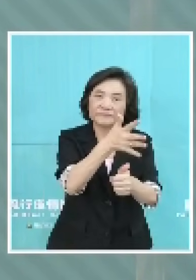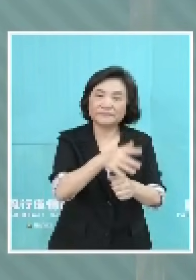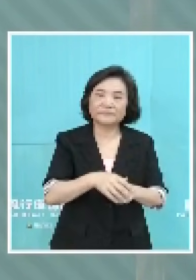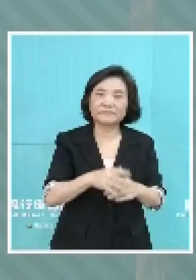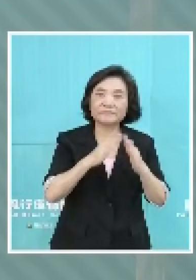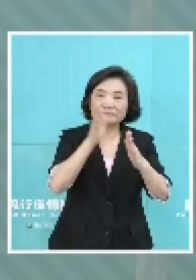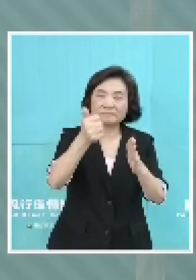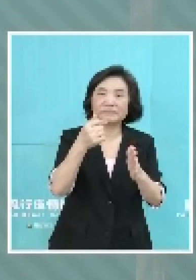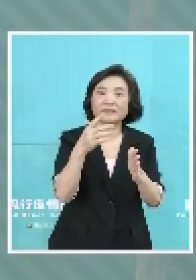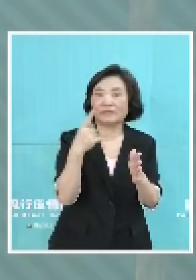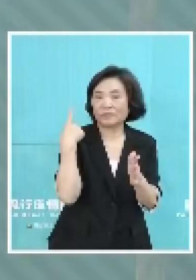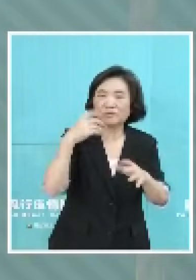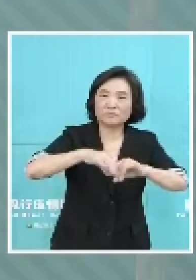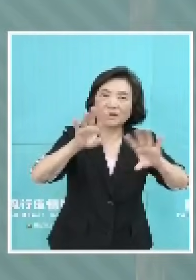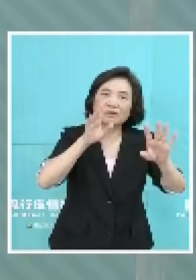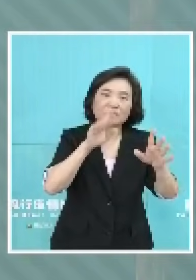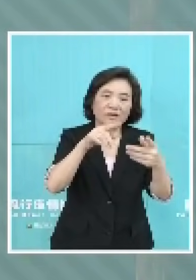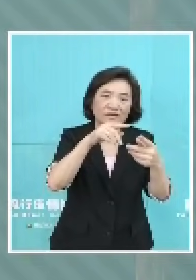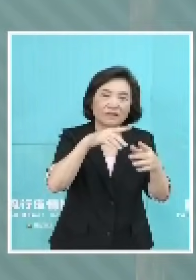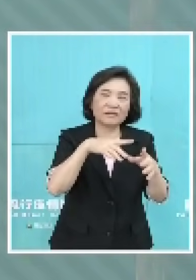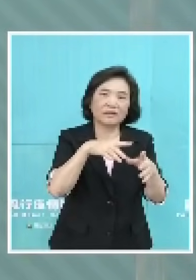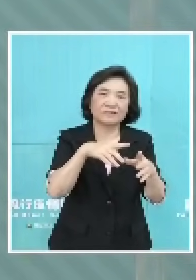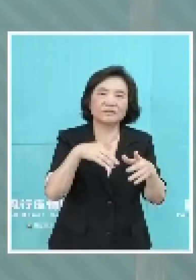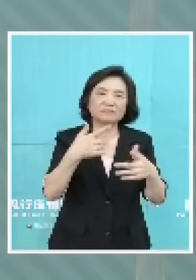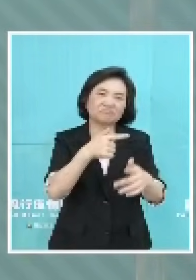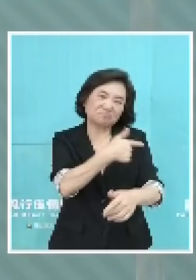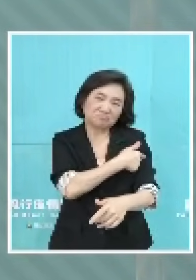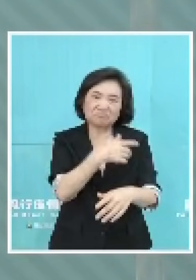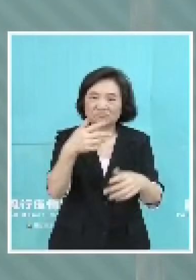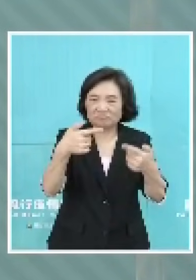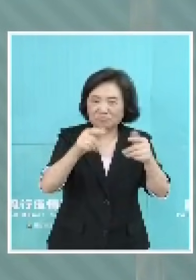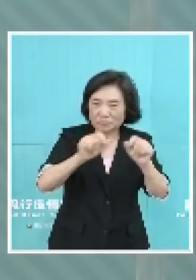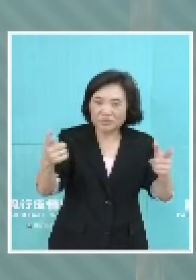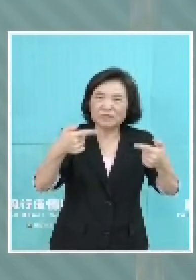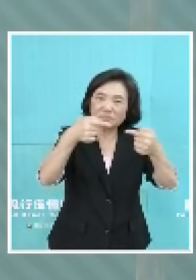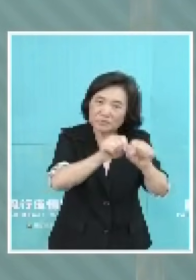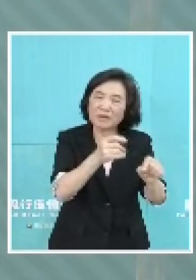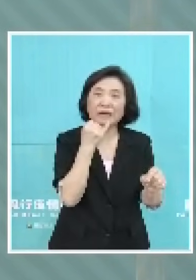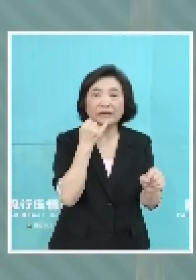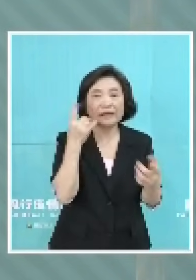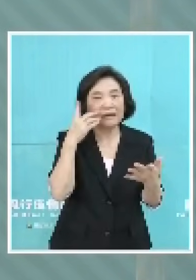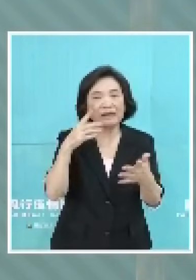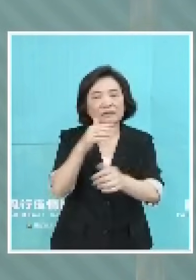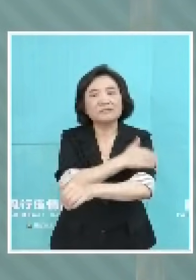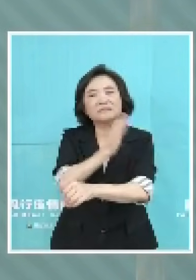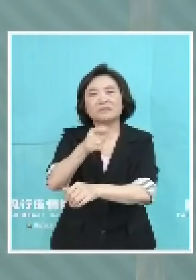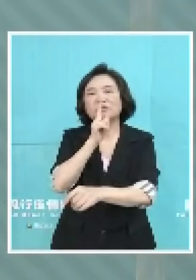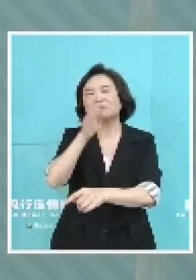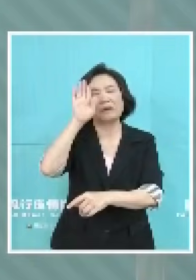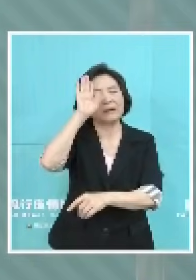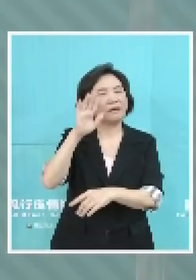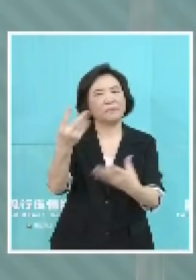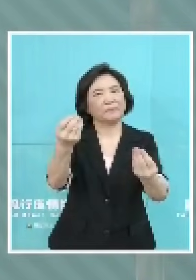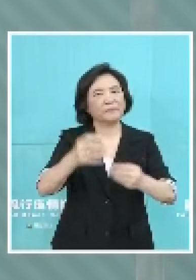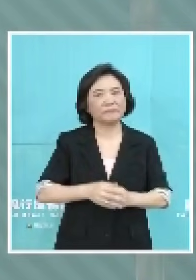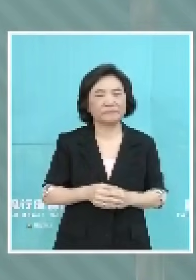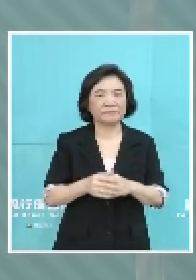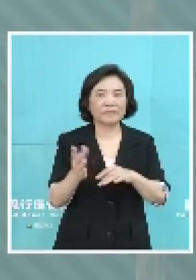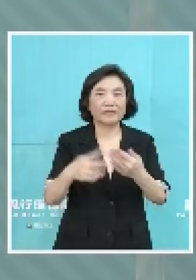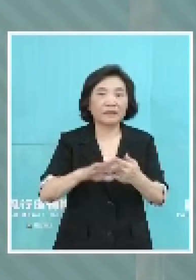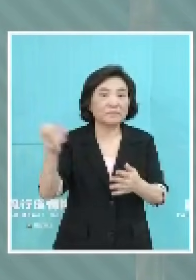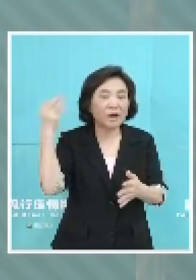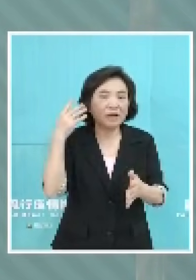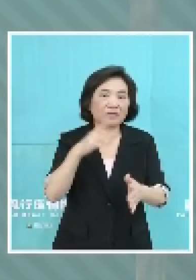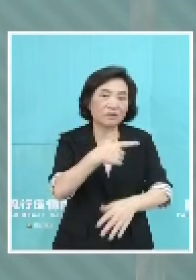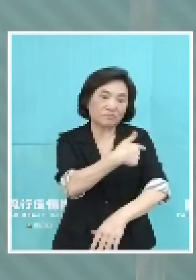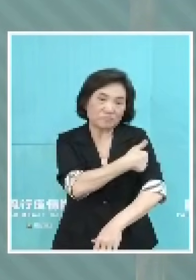出疫苗混打的建议，被陈时中部长说不建议，目前没有规划。市长您怎么回应？另外有声音是混打